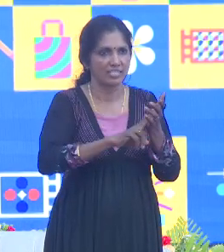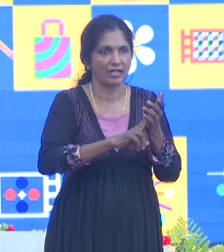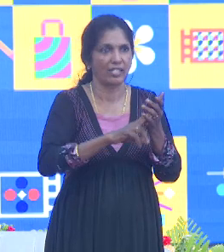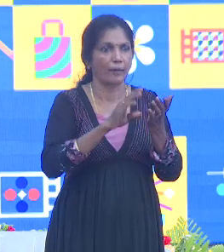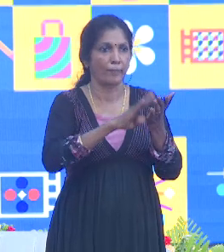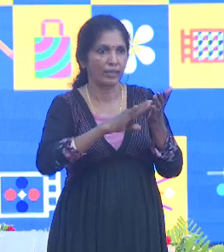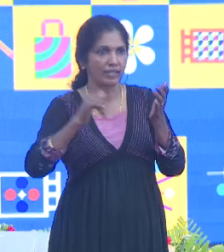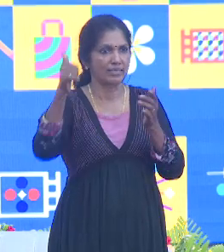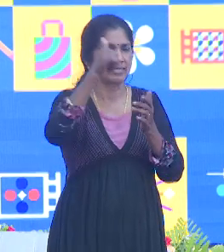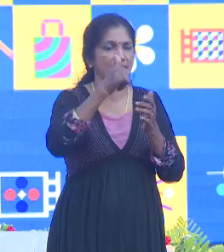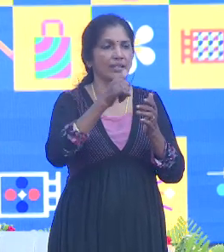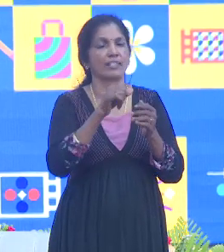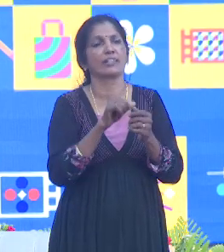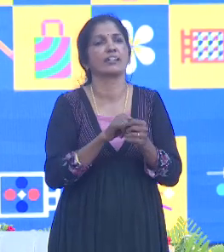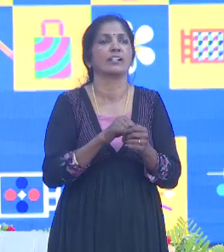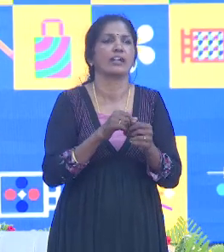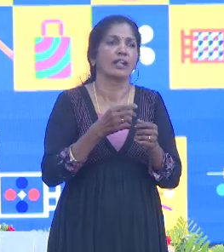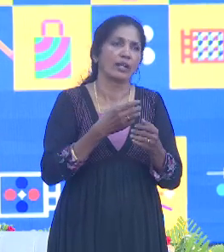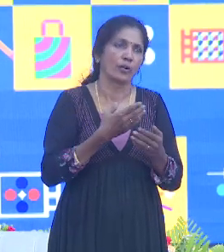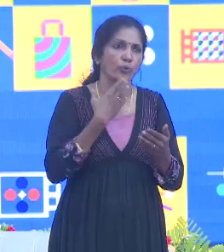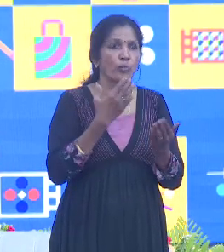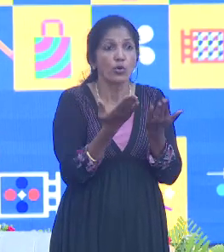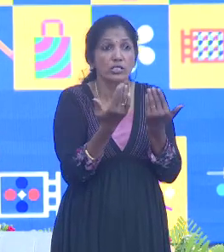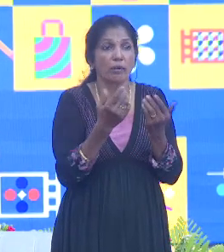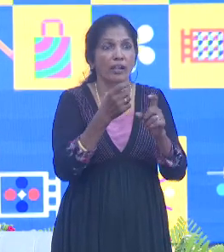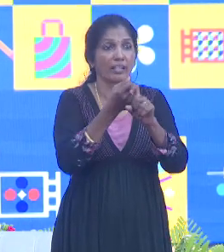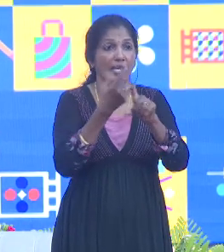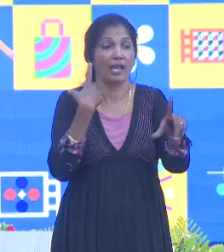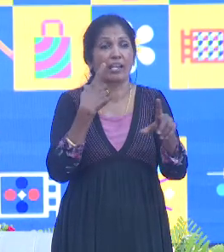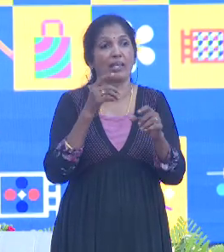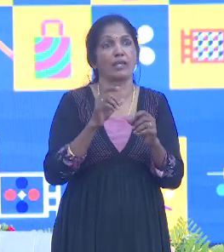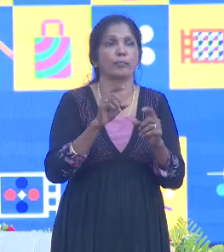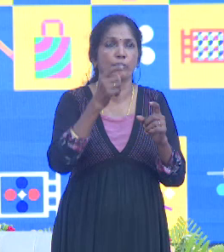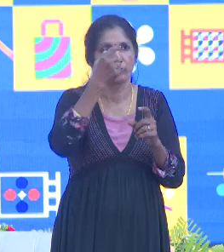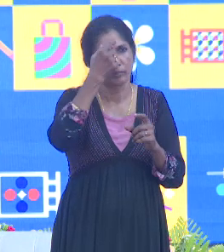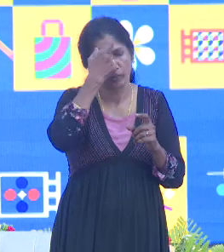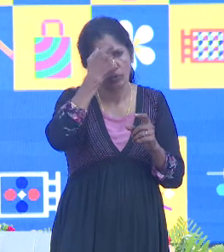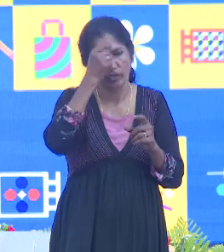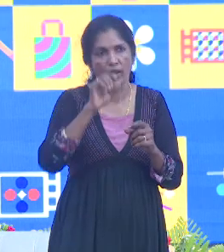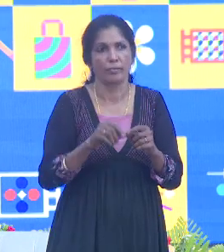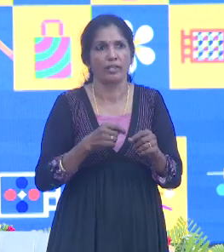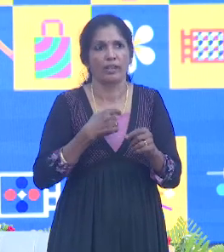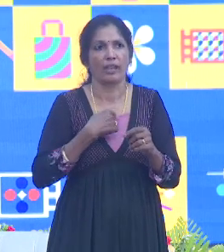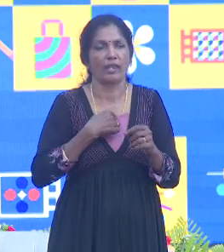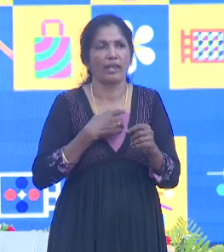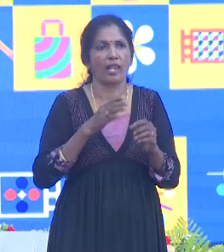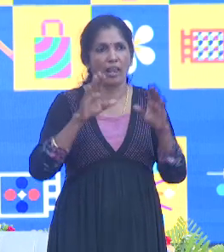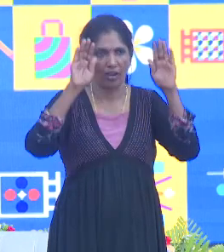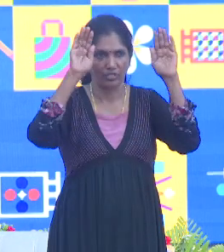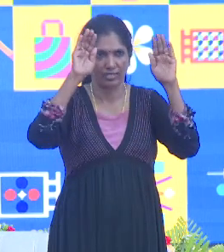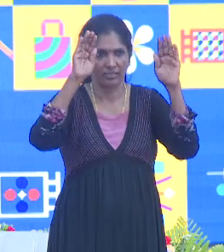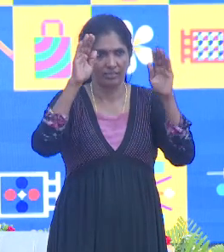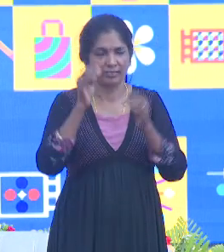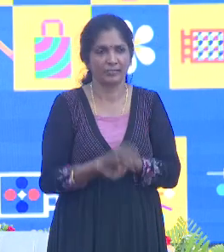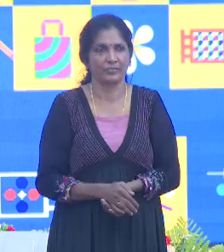വകുപ്പിന് കഴിയട്ടെ എന്ന ആശംസയോടുകൂടി ഈ കേരളീയം പദ്ധതിക്ക്, കേരളീയം പരിപാടിക്ക്, കേരളത്തിൻ്റെ കഴിഞ്ഞകാല വികസന